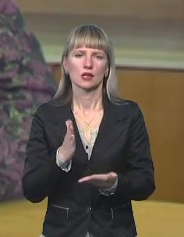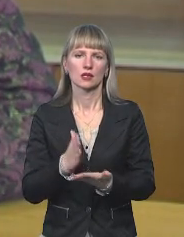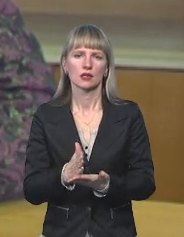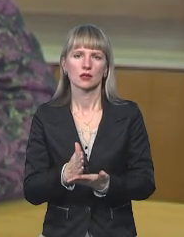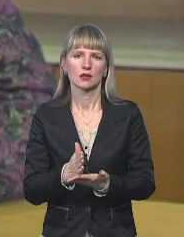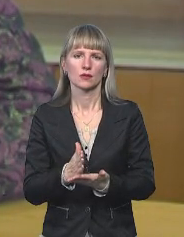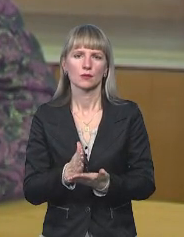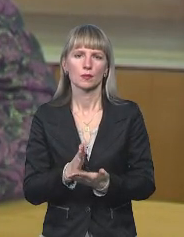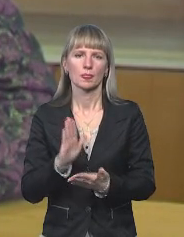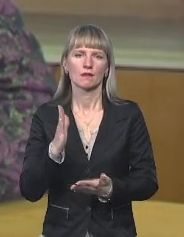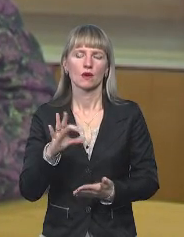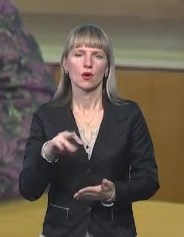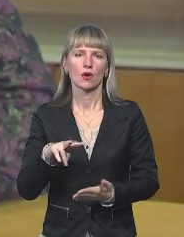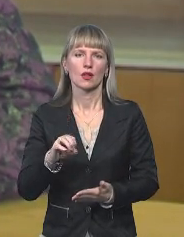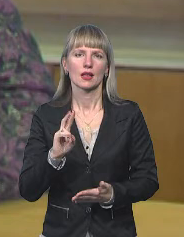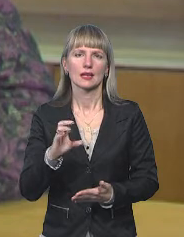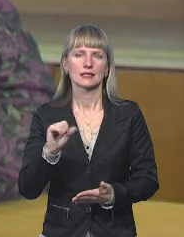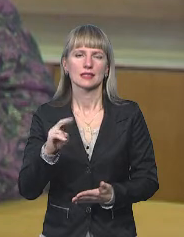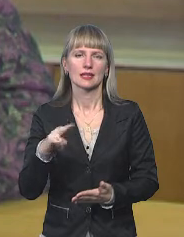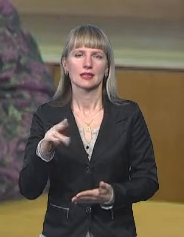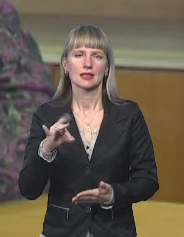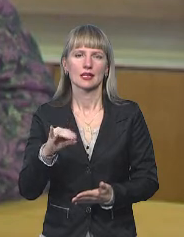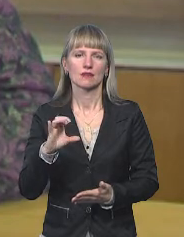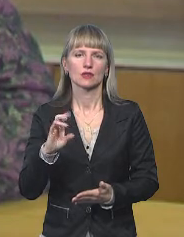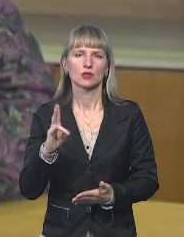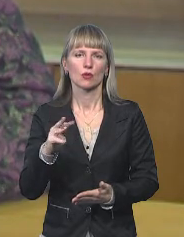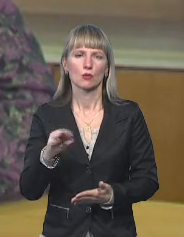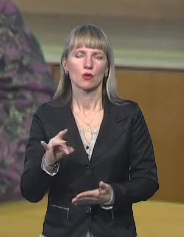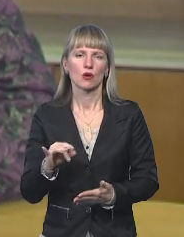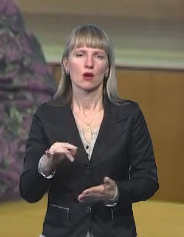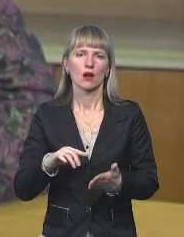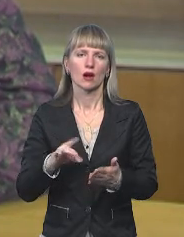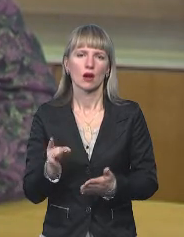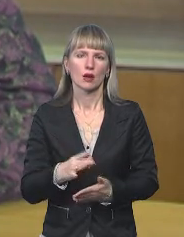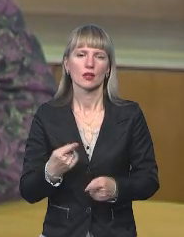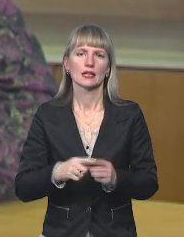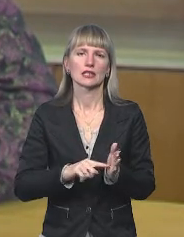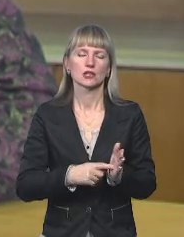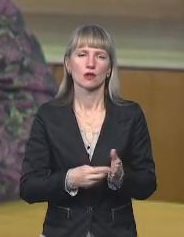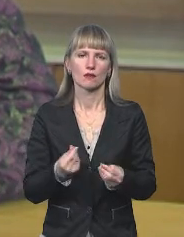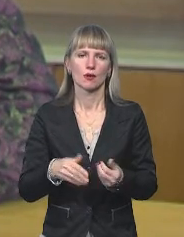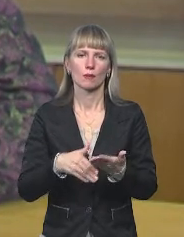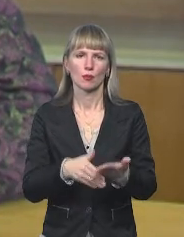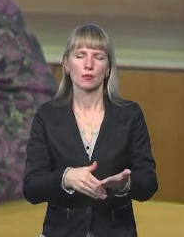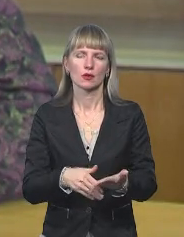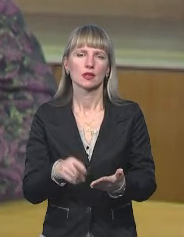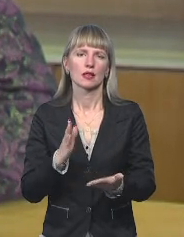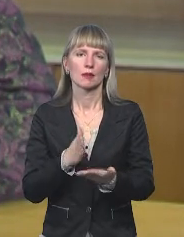в Олександрівському районі. Крім цього, це цільова субвенція, і вона також направлялася